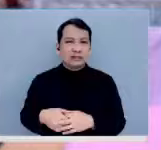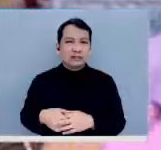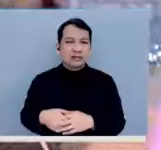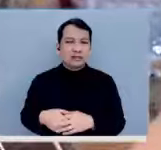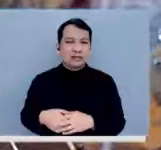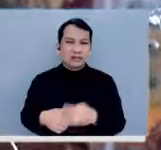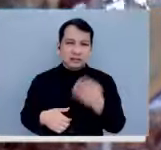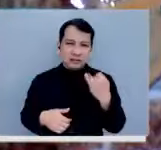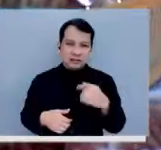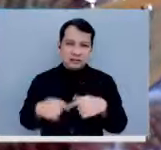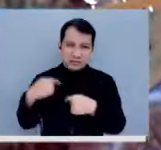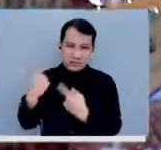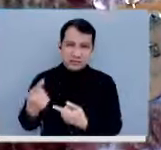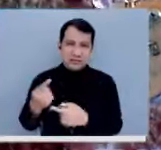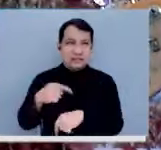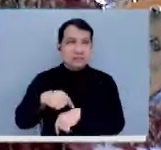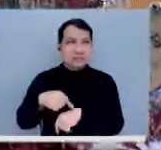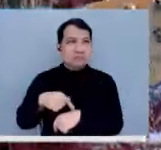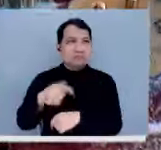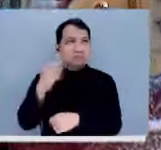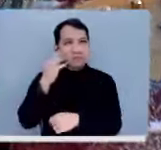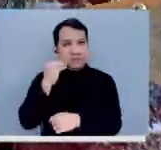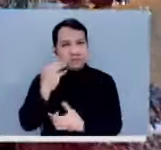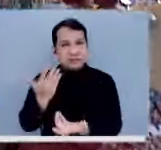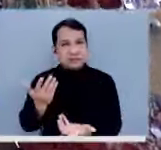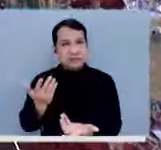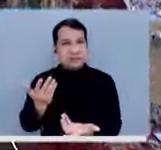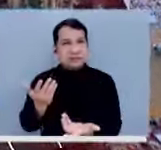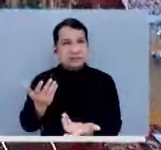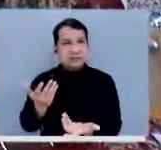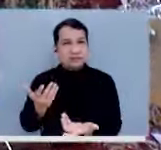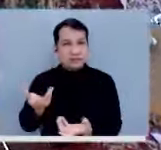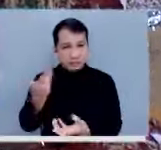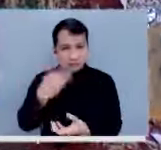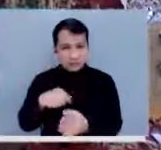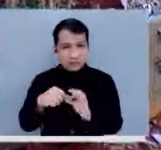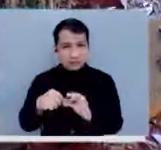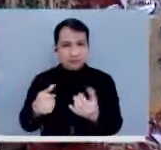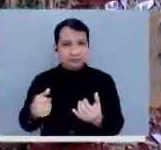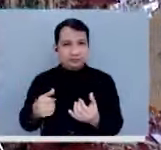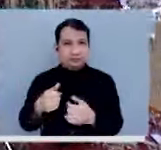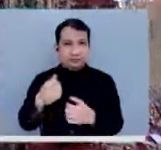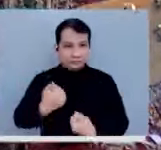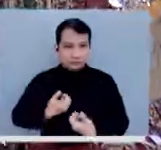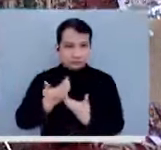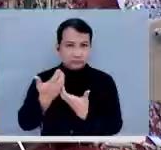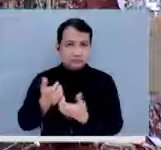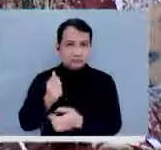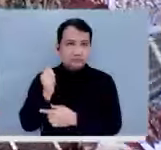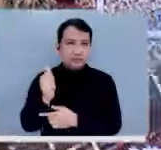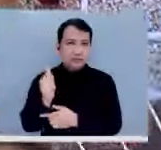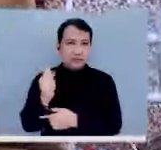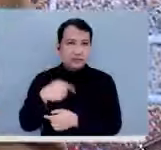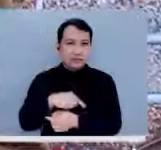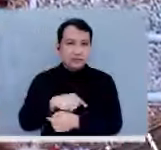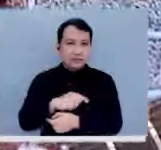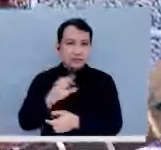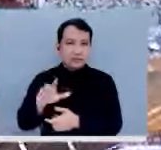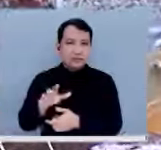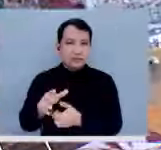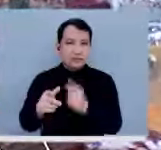na kasi ngayon talaga, so parang... Mas maganda yung ngayon kasi may express mo talaga yung... Diba? Mas nagiging